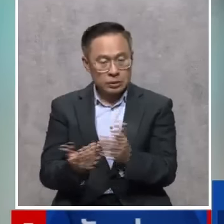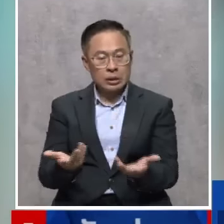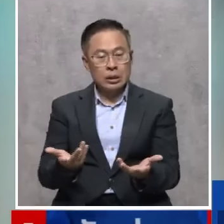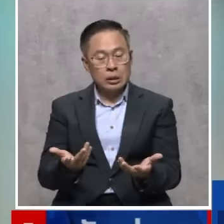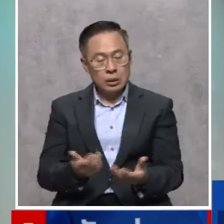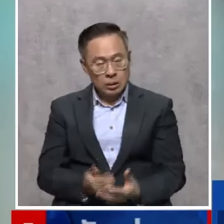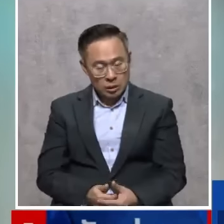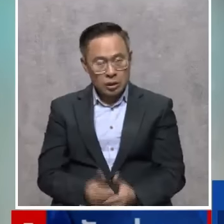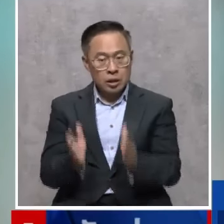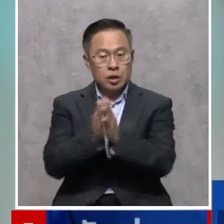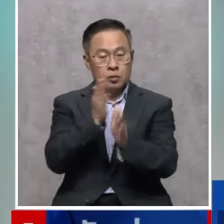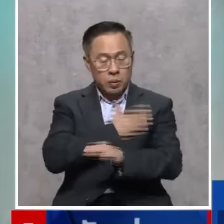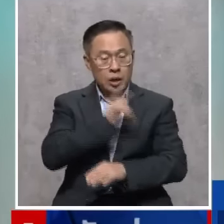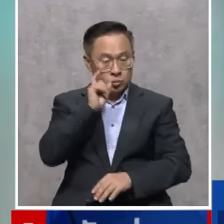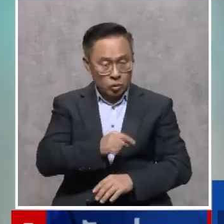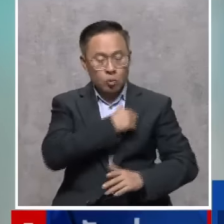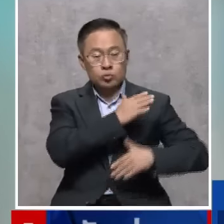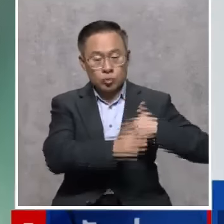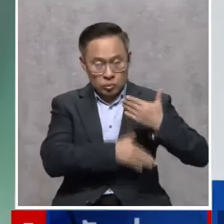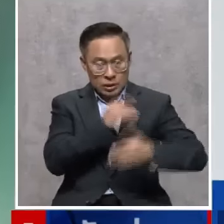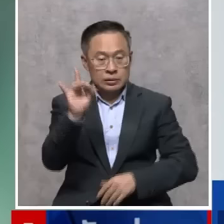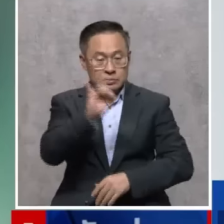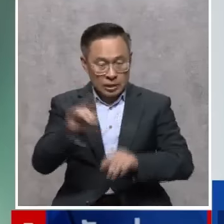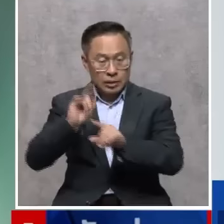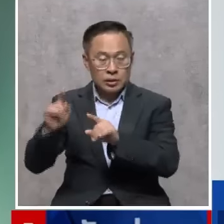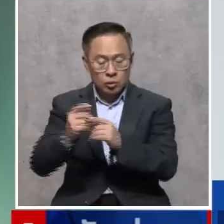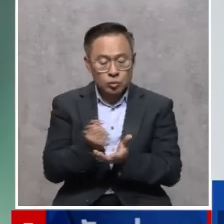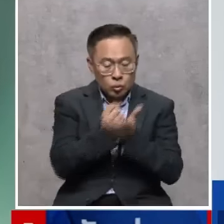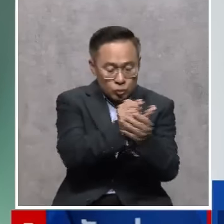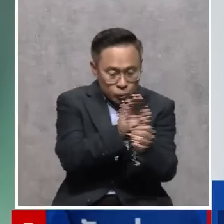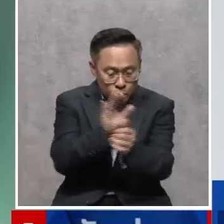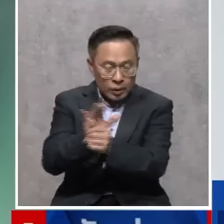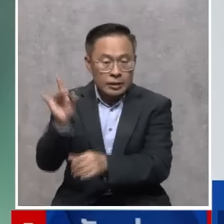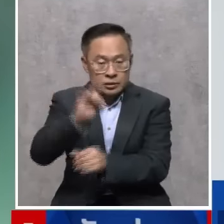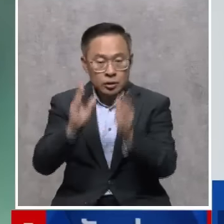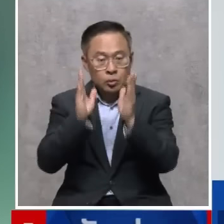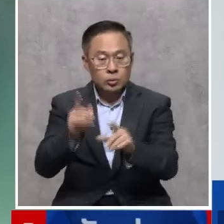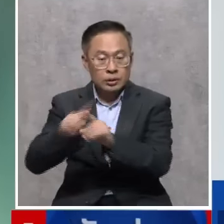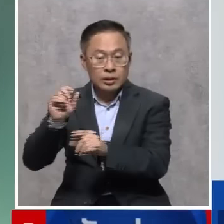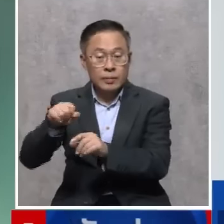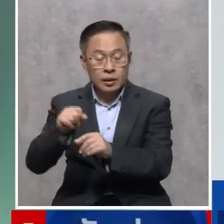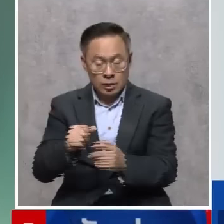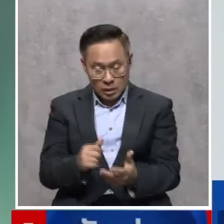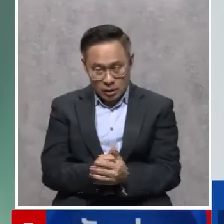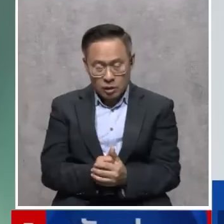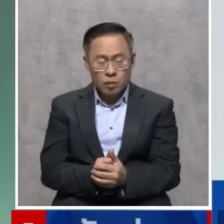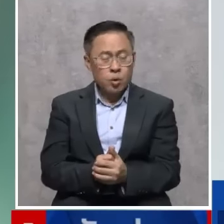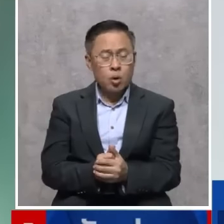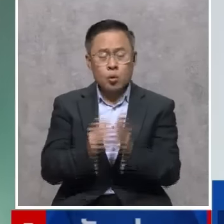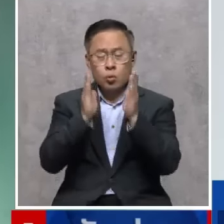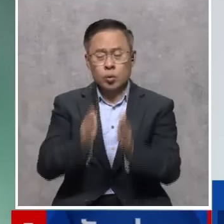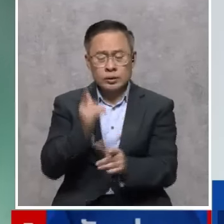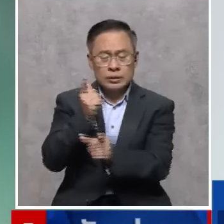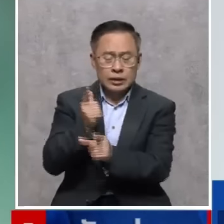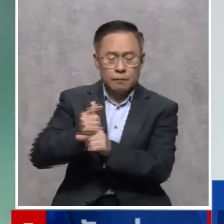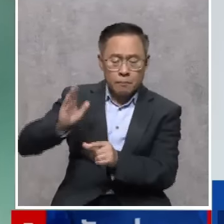วที่สำคัญเป็นพระก็ต้องมีเมตตาใช่ไหมกรุณาปกติคนเวลาไม่เลี้ยงสัตว์แล้วเนี่ยไม่เลี้ยงหมาไม่เลี้ยงแมวก็จะไปปล่อยวัดเพ